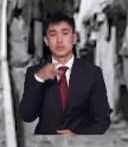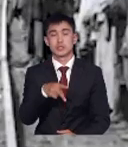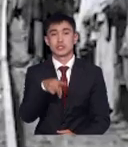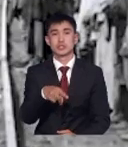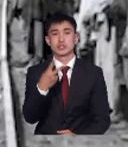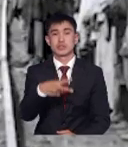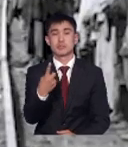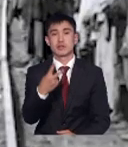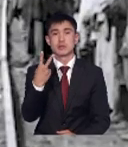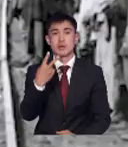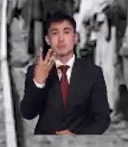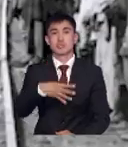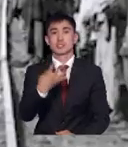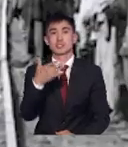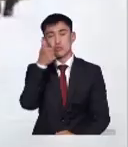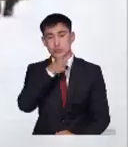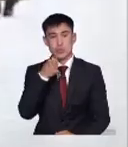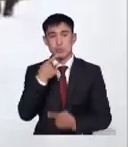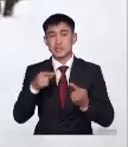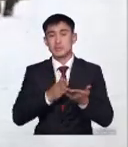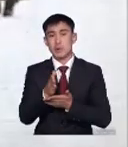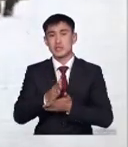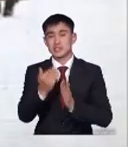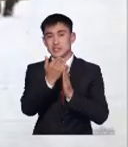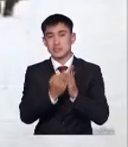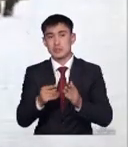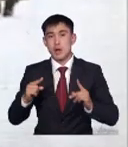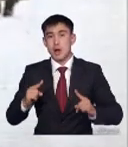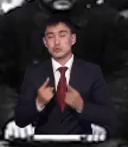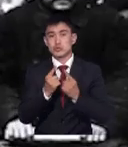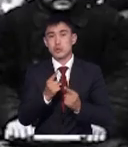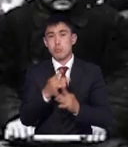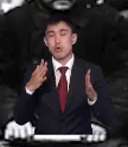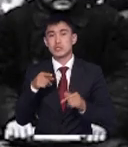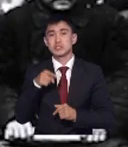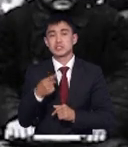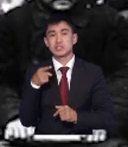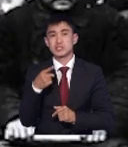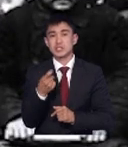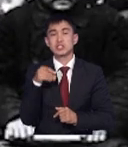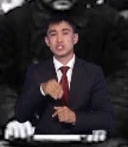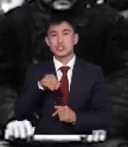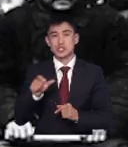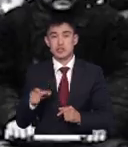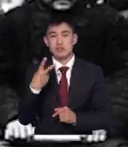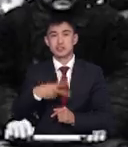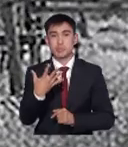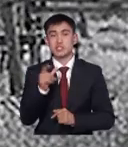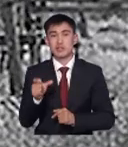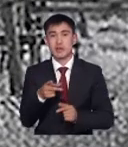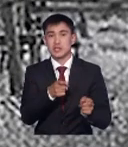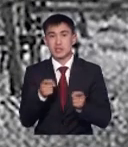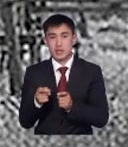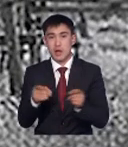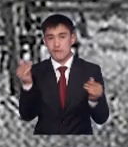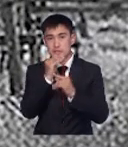по 1954 год по разным политическим статьям осудили более 100 тысяч человек, 25 тысяч из которых были расстреляны, и это только